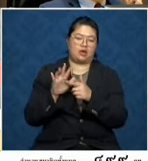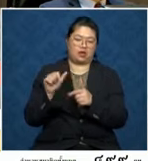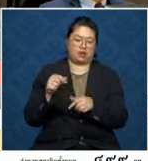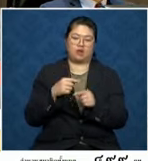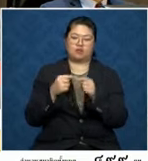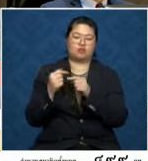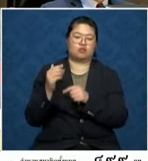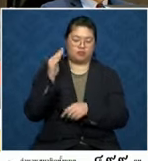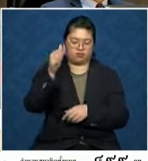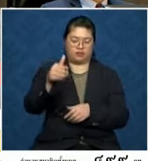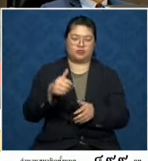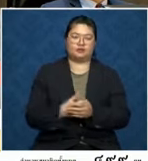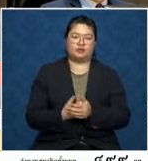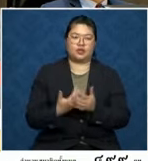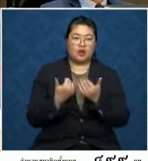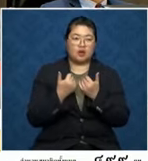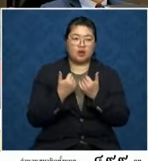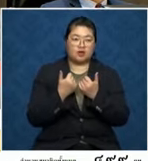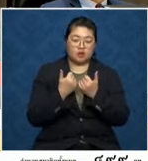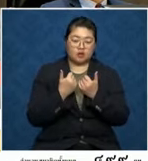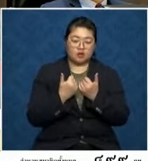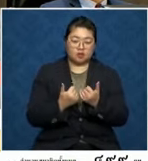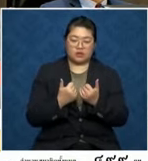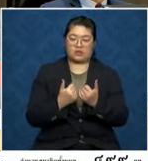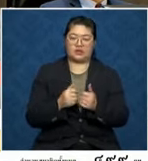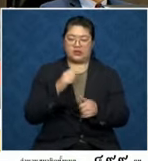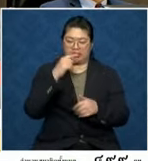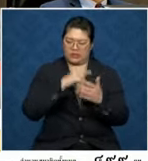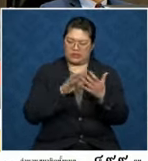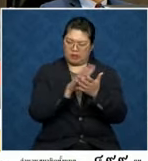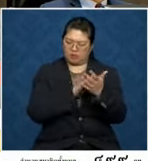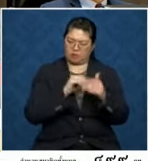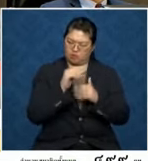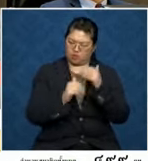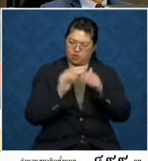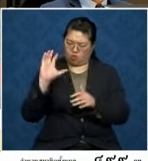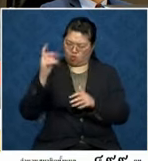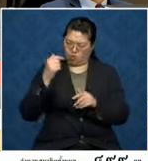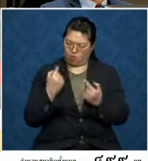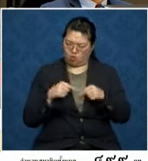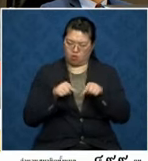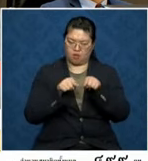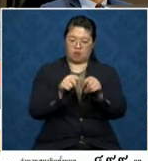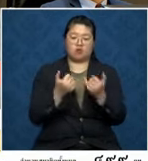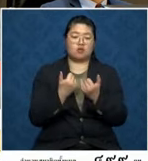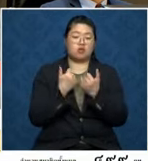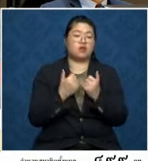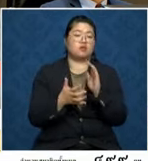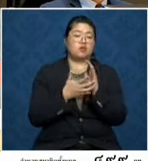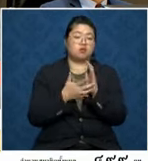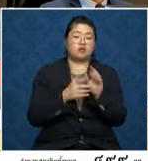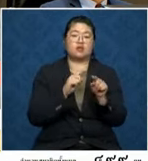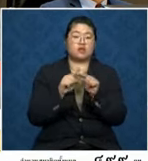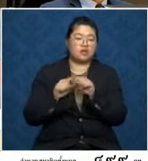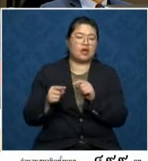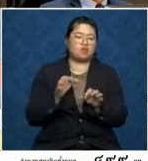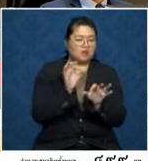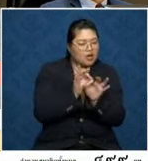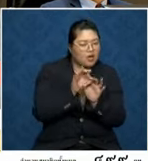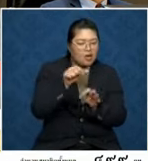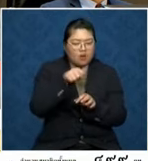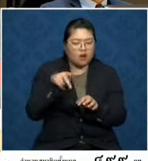พครับโลกก้าวไกลสังคมไทยต้องก้าวทันปัจจุบันเรามีเทคโนโลยีมีผลิตภัณฑ์ทางการเงินมากม